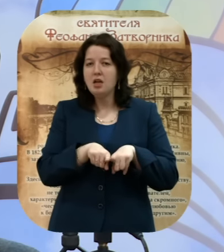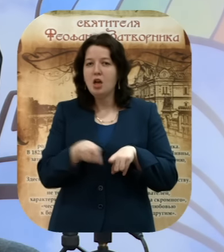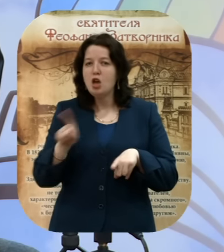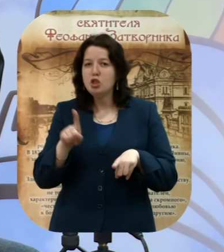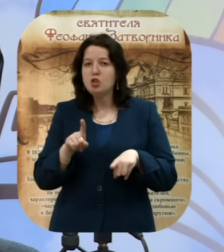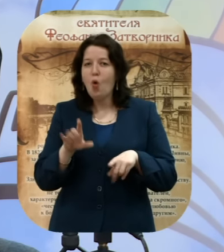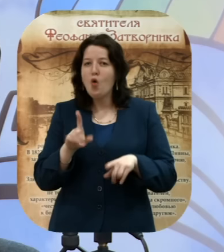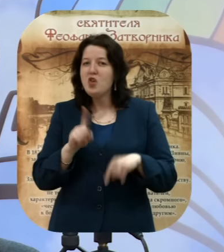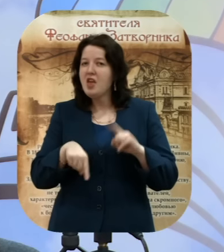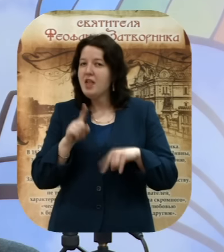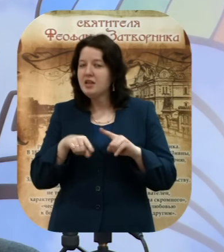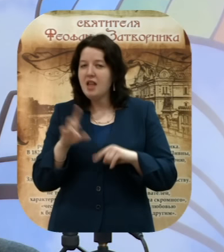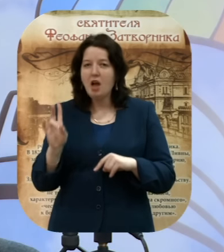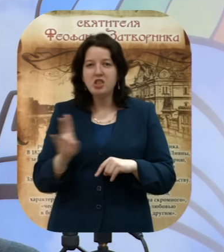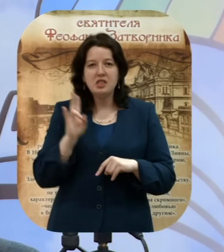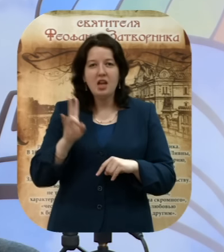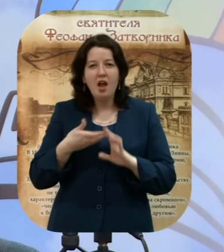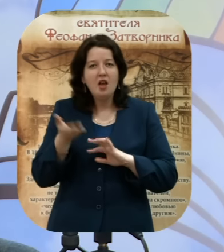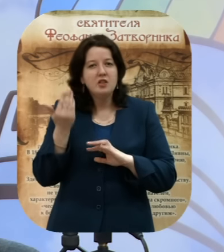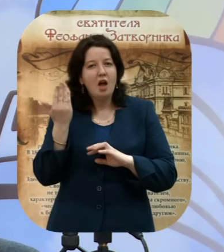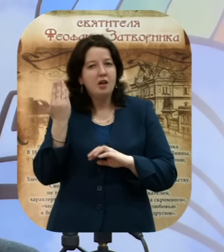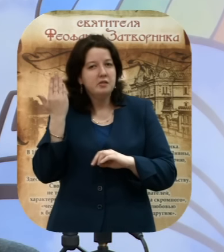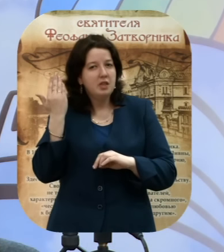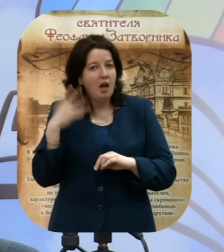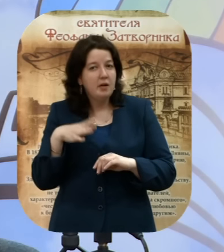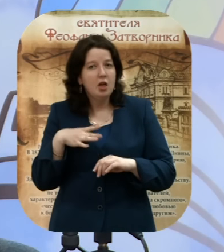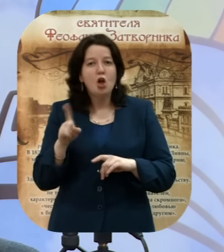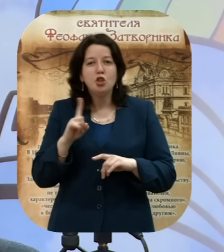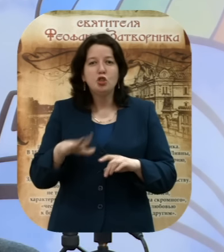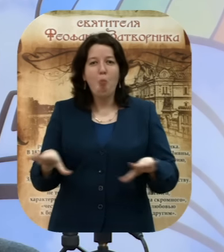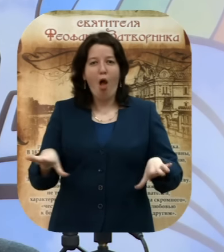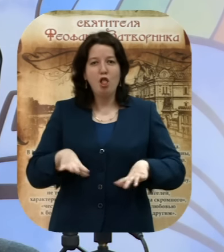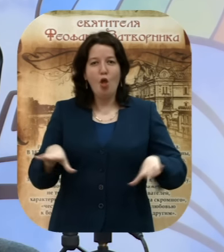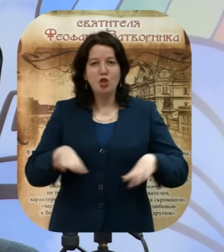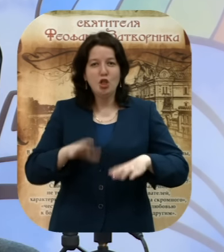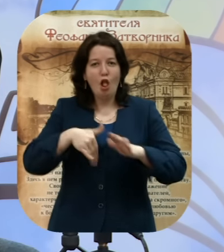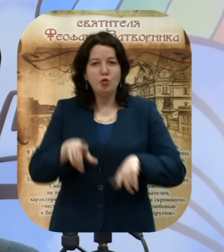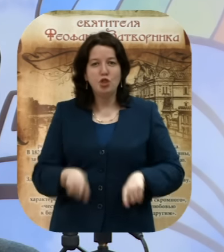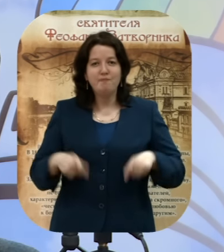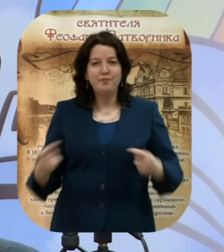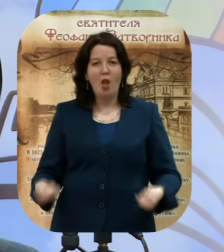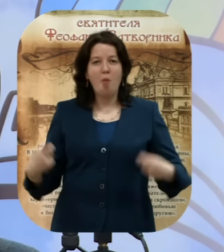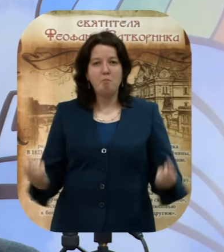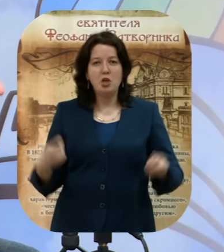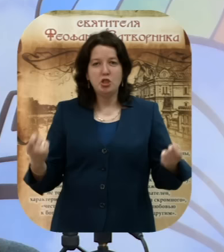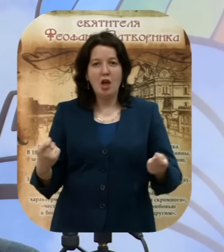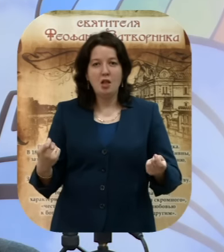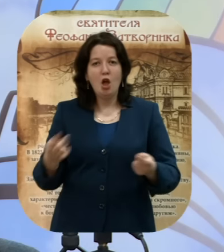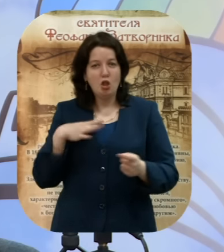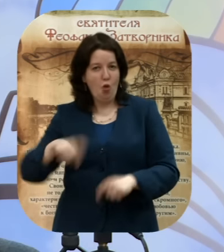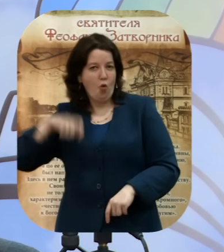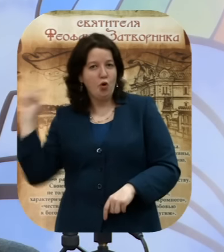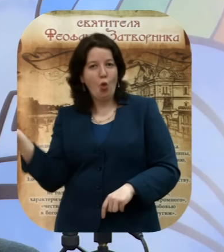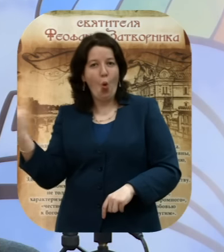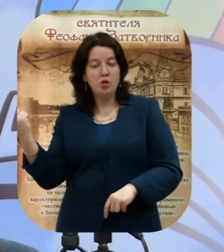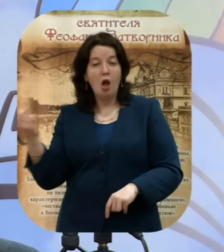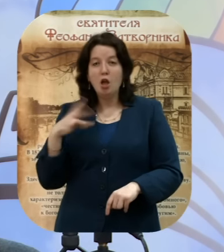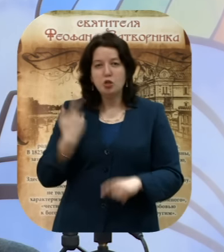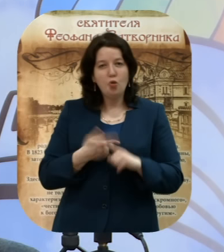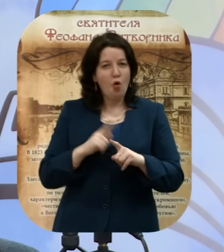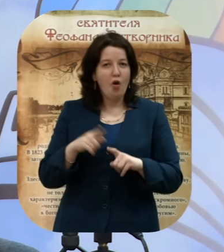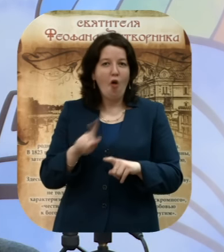иногда крестьяне еще в старые добрые времена, чтобы лошадь лучше бежала, ну, кнут-то кнутом, но нельзя же